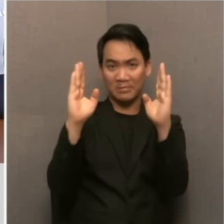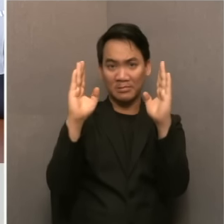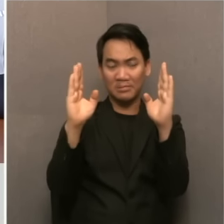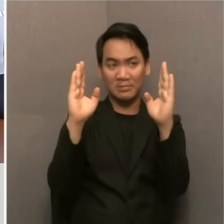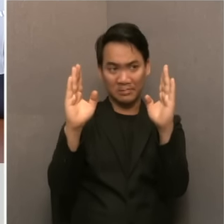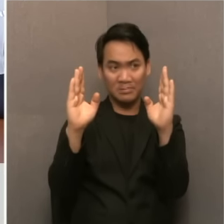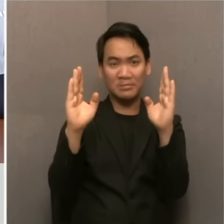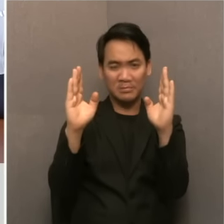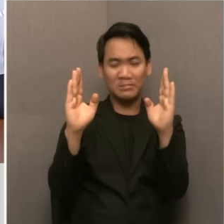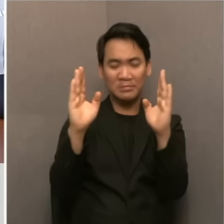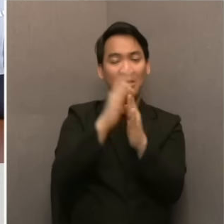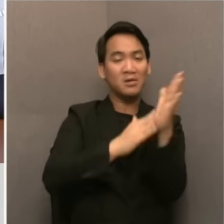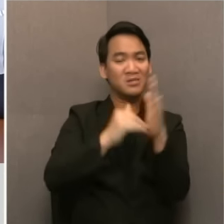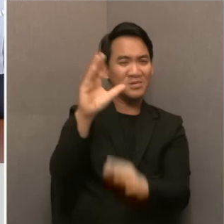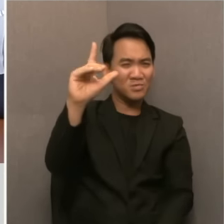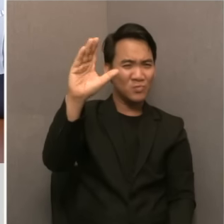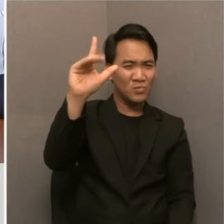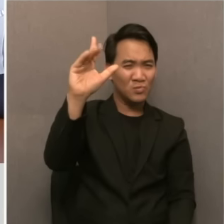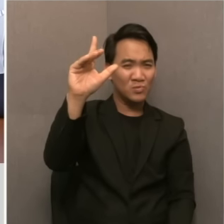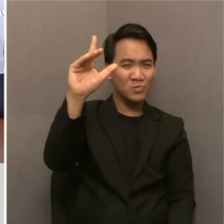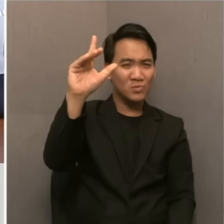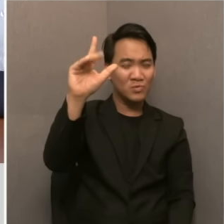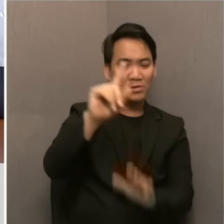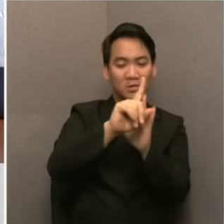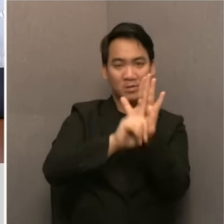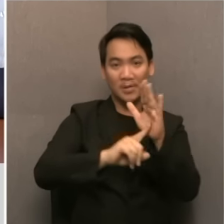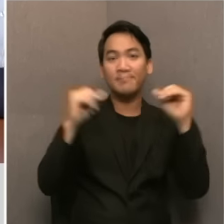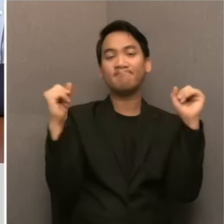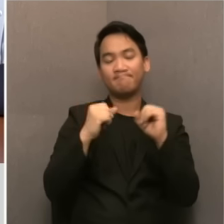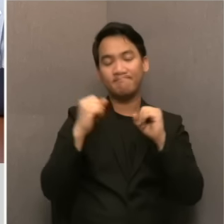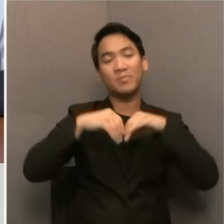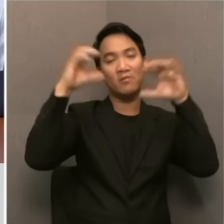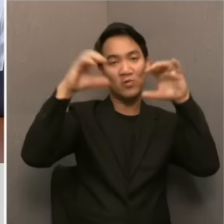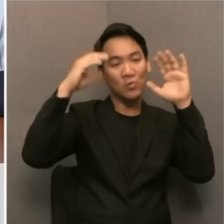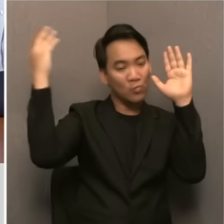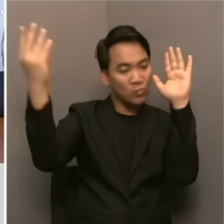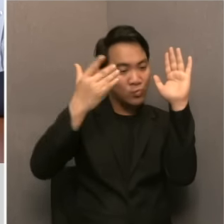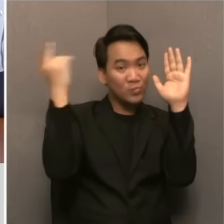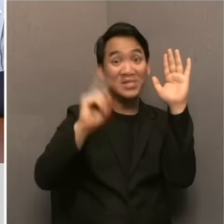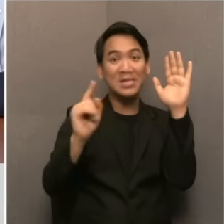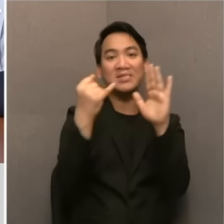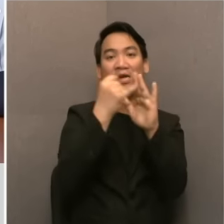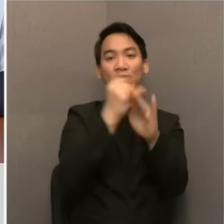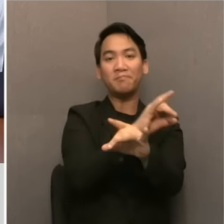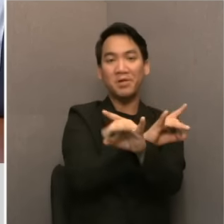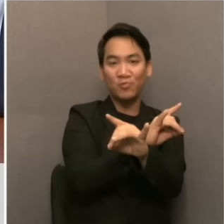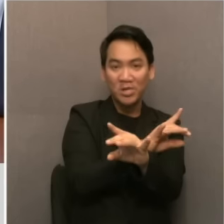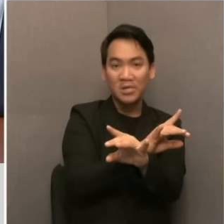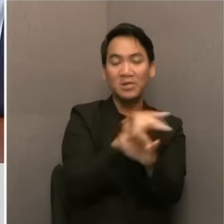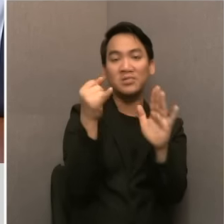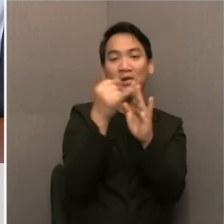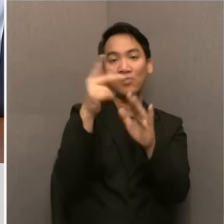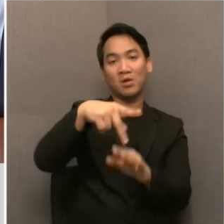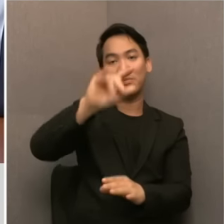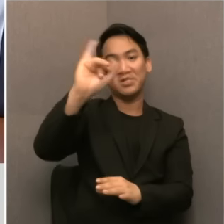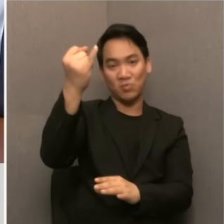เป็นซึ่งแปลความหมายก็คือเป็นหย่อมความกดอากาศต่ำปกคลุมทางด้านเพชรบุรีประจวบอาจจะมีฝนแล้วก็17ถึง